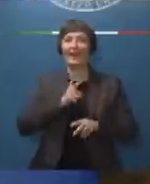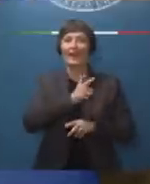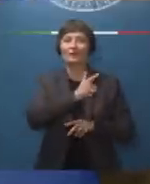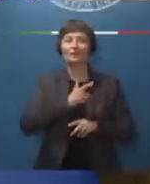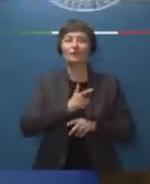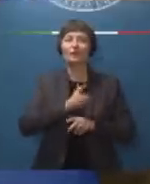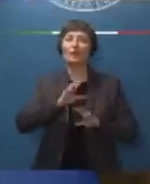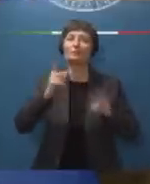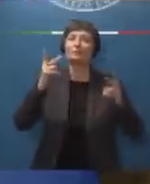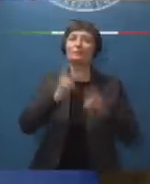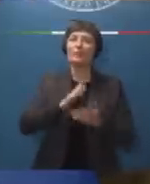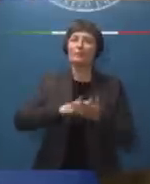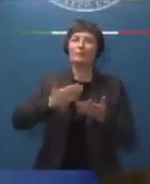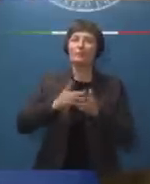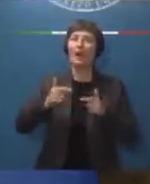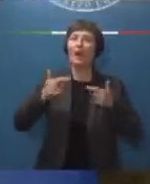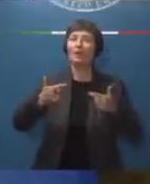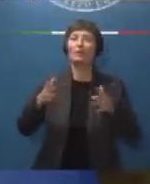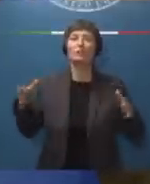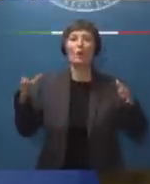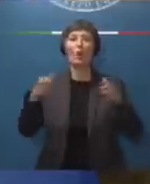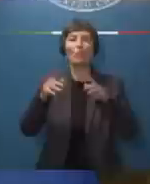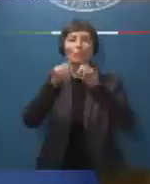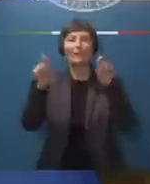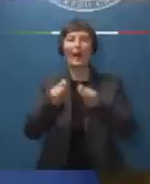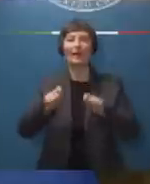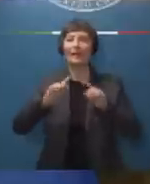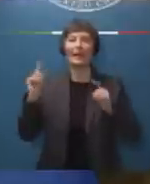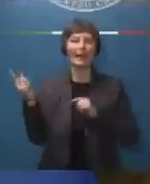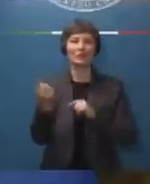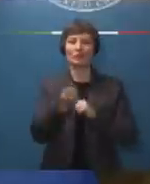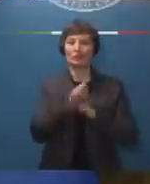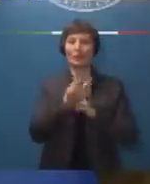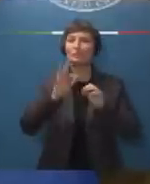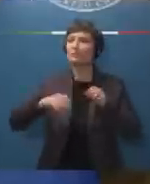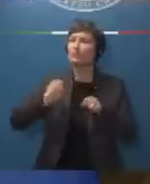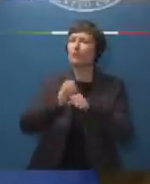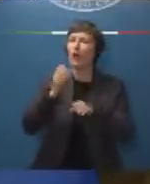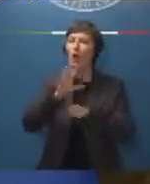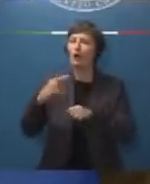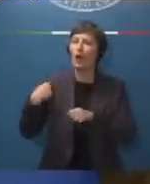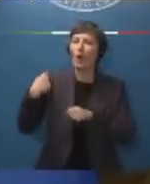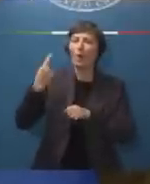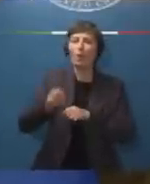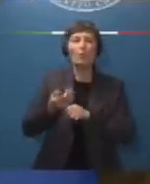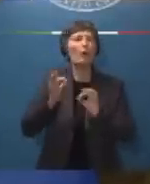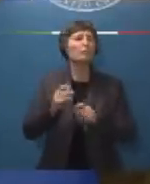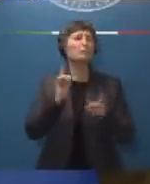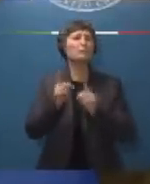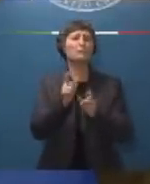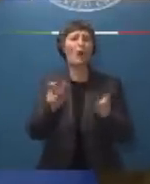internazionale nel suo complesso per la storia Europea per tutti i popoli che amano la